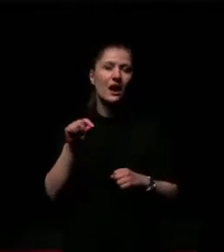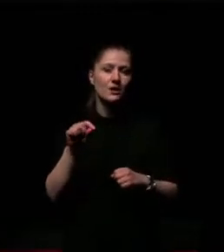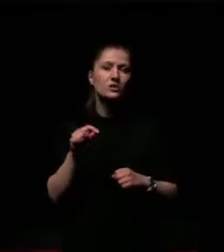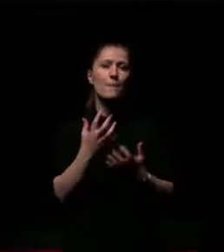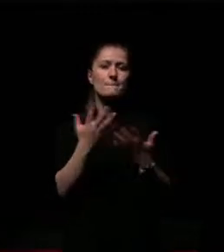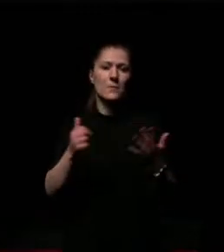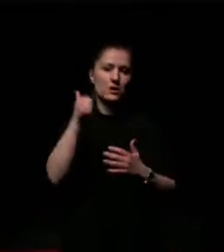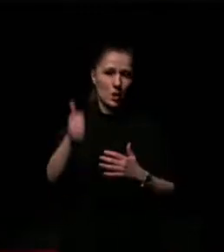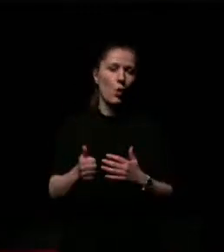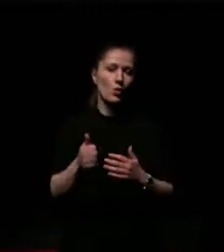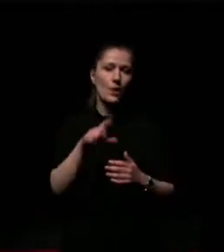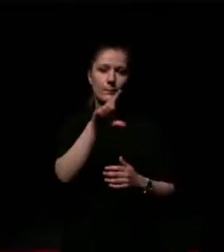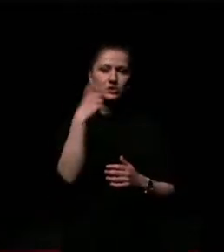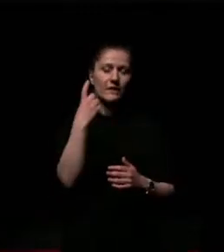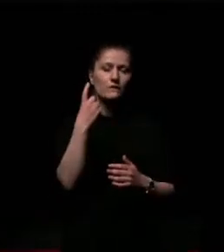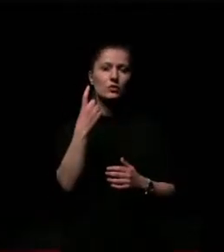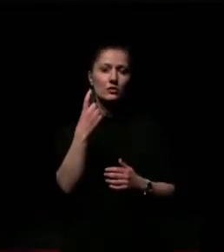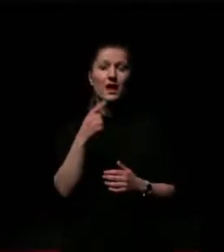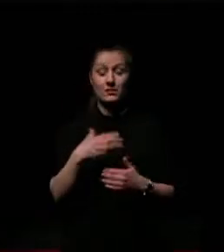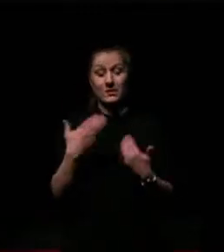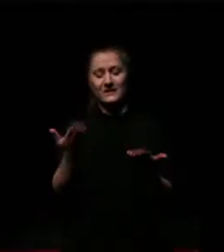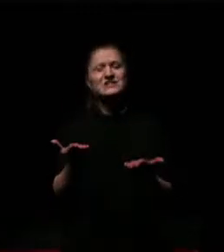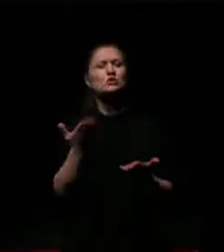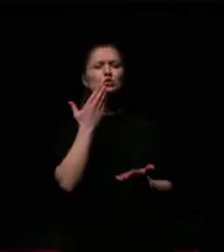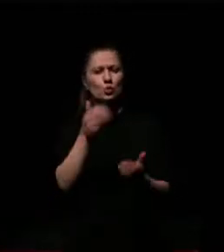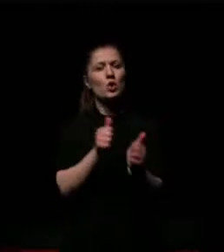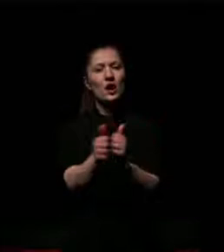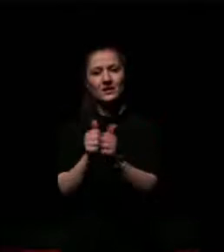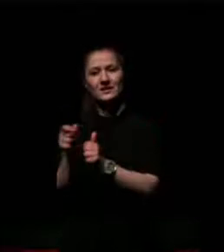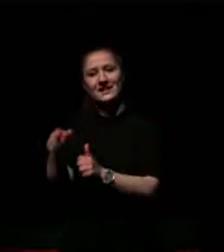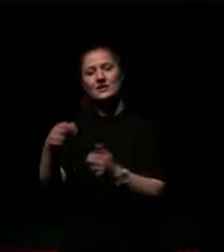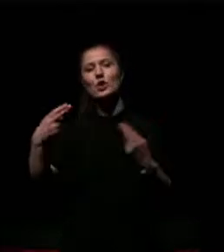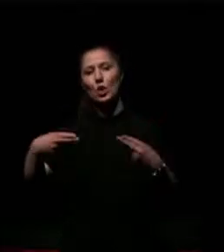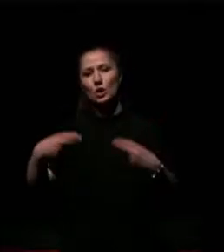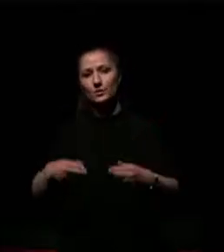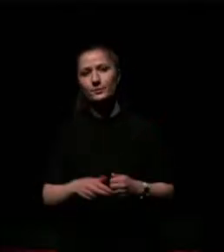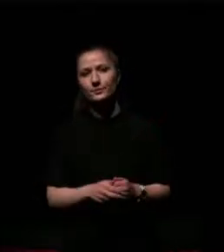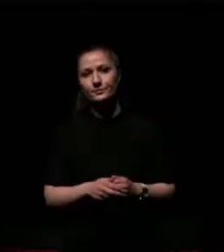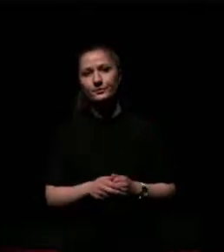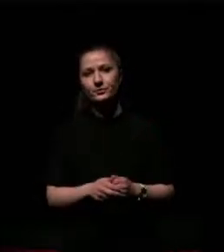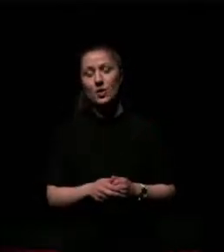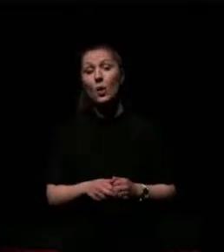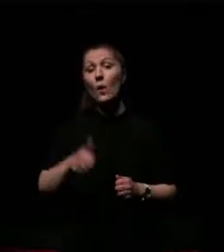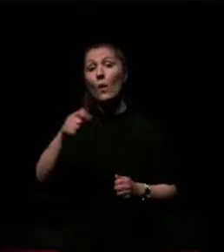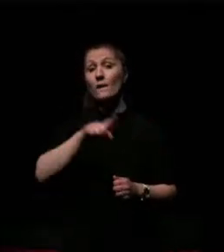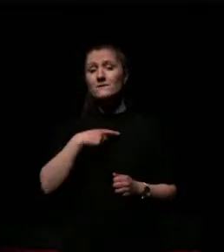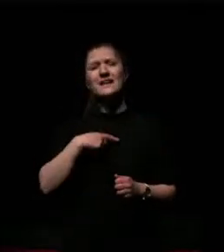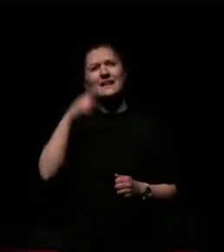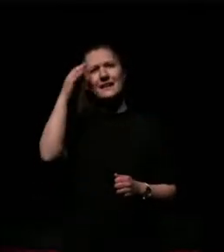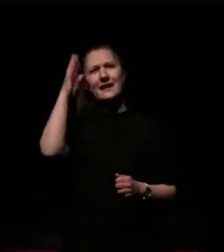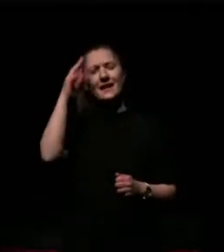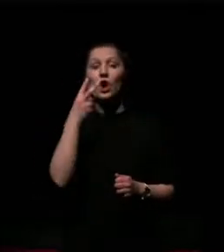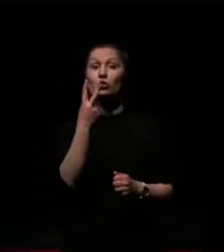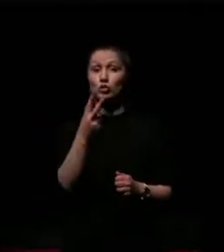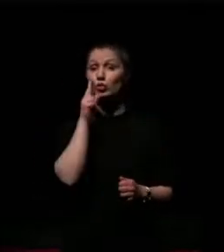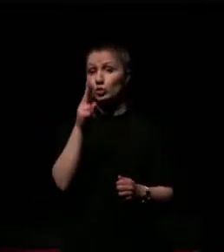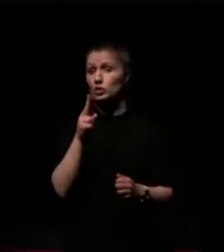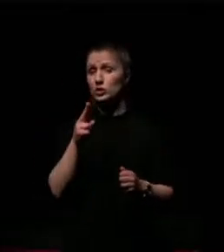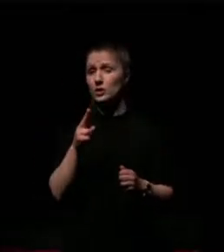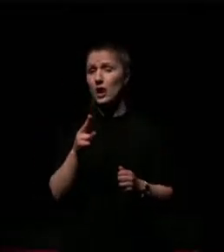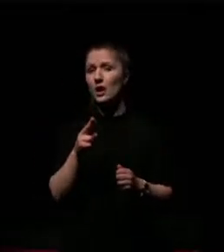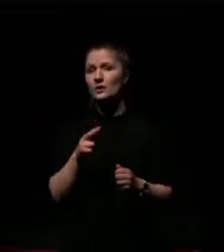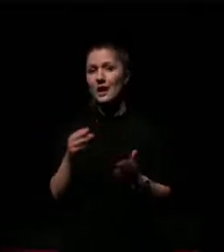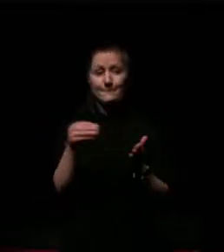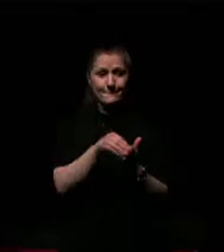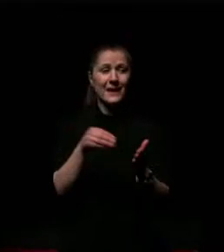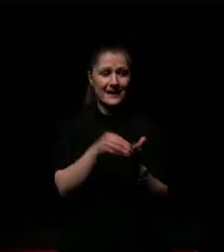samfunnet bevist at hun er en god kandidat til denne type rolle. Vi mener med to nye medlemmer og et sittende medlem at rådet vil få